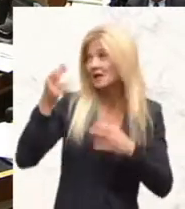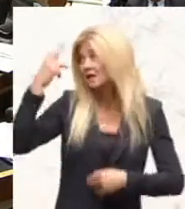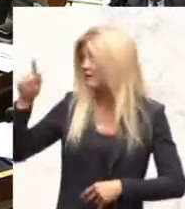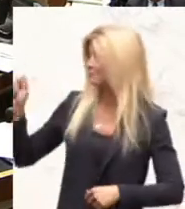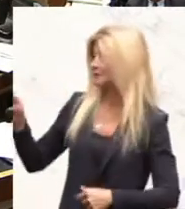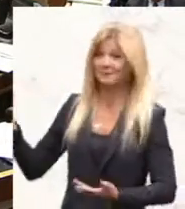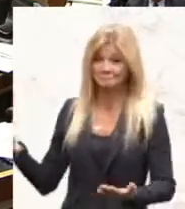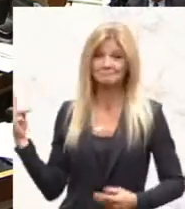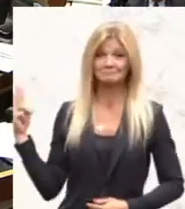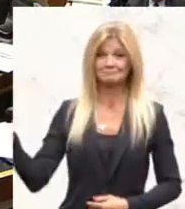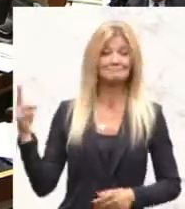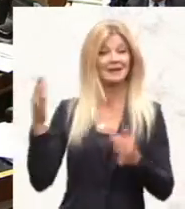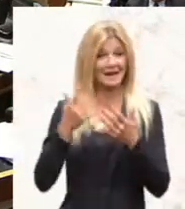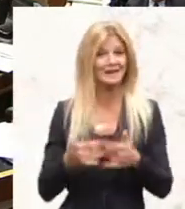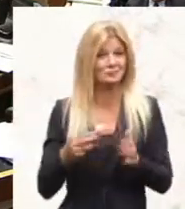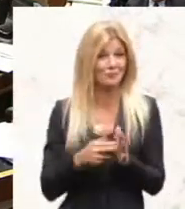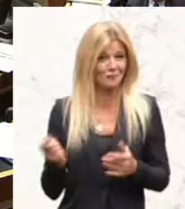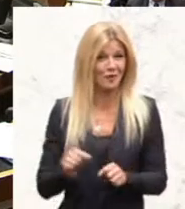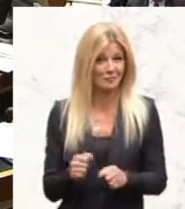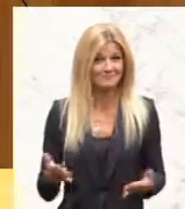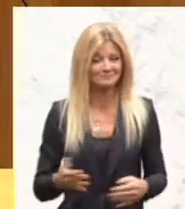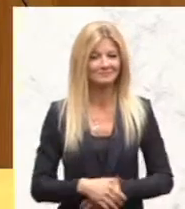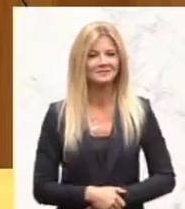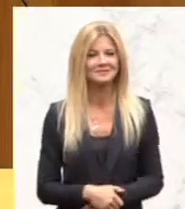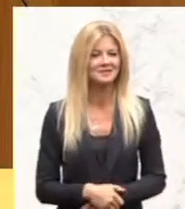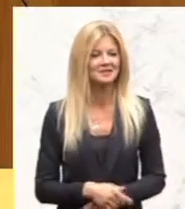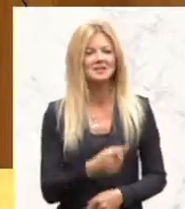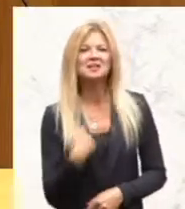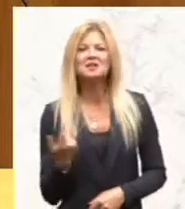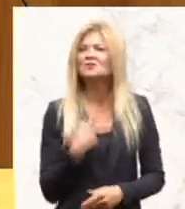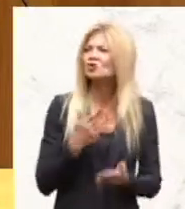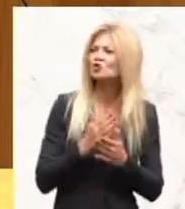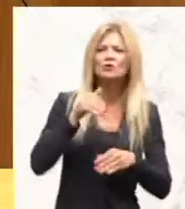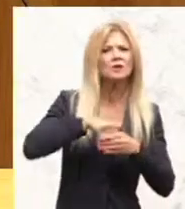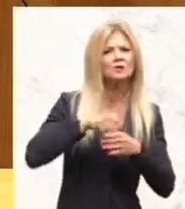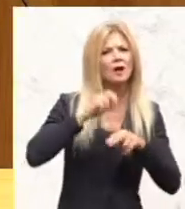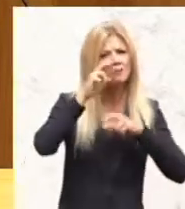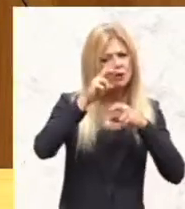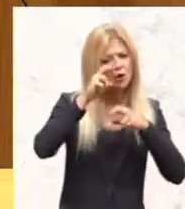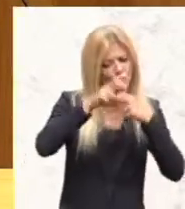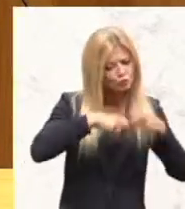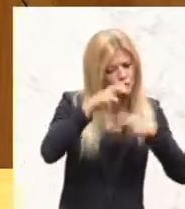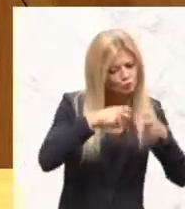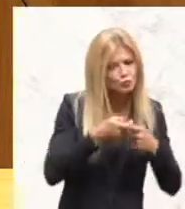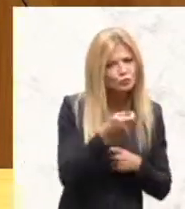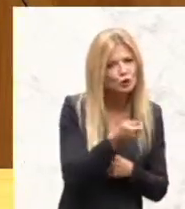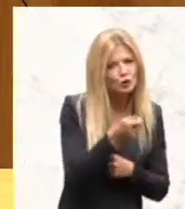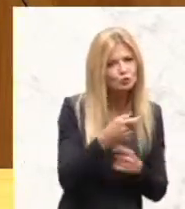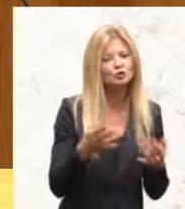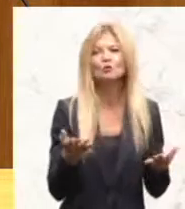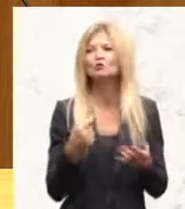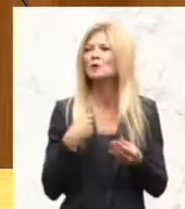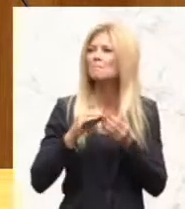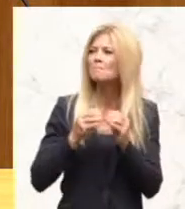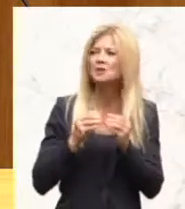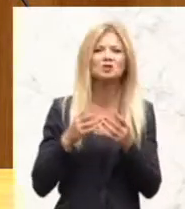Sehr geehrter Herr Präsident des Rechnungshofes, wir haben uns ja ausführlichst im Untersuchungsausschuss mit der Vergabepraxis des